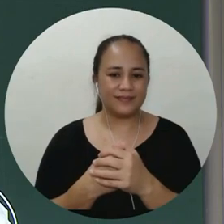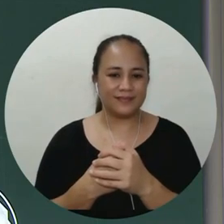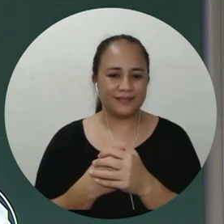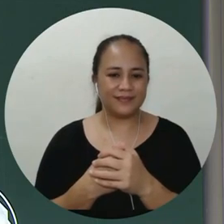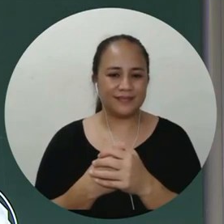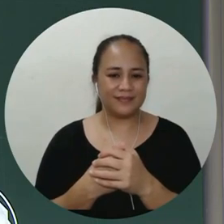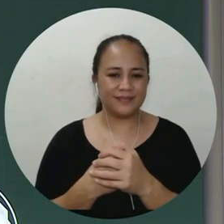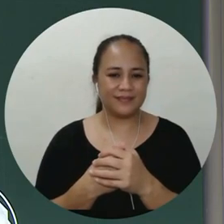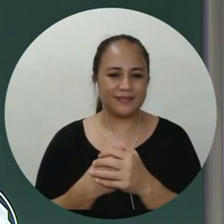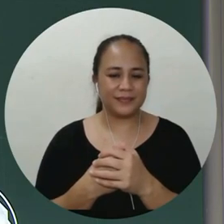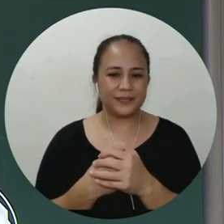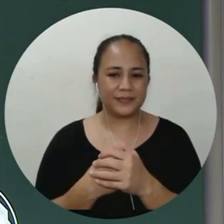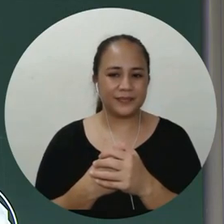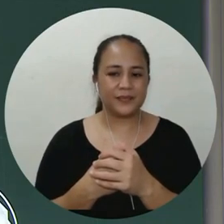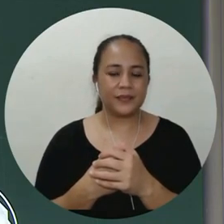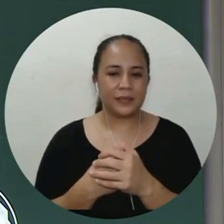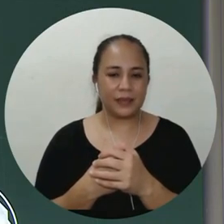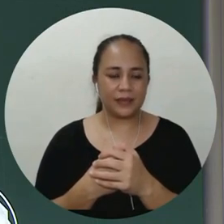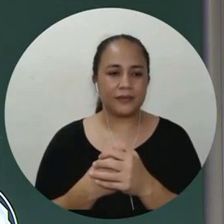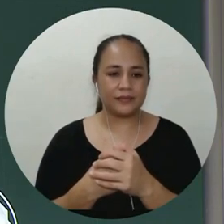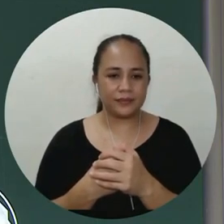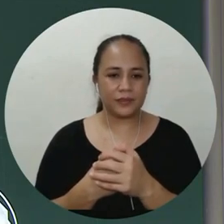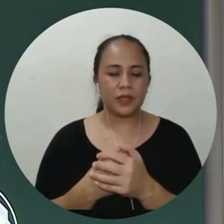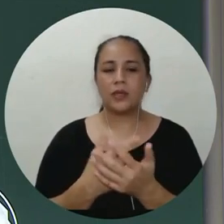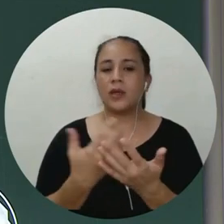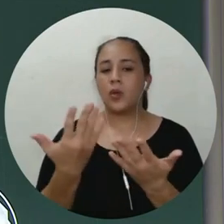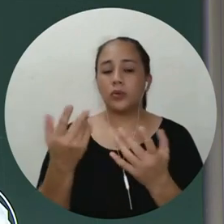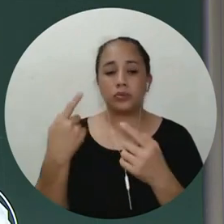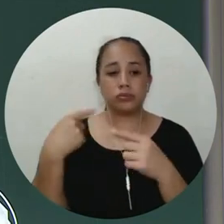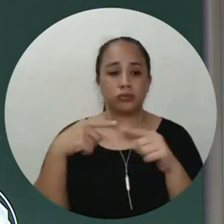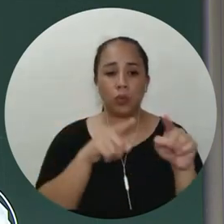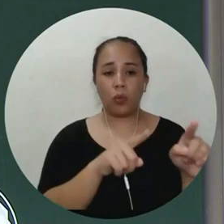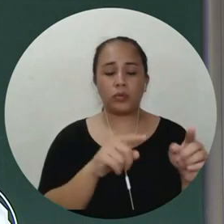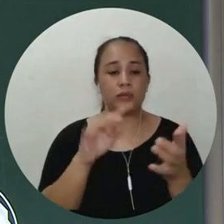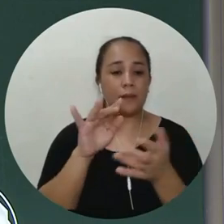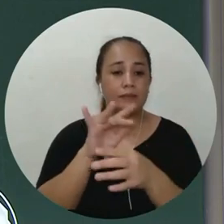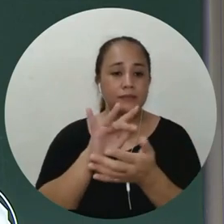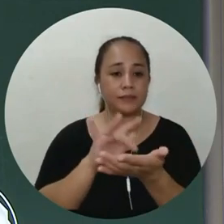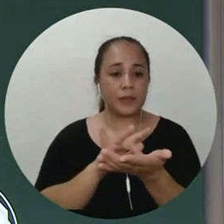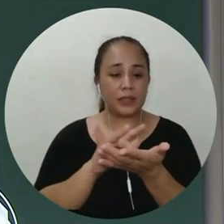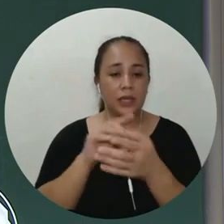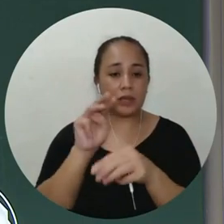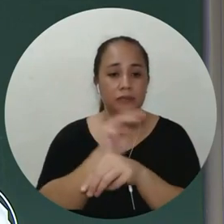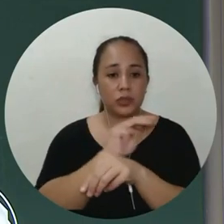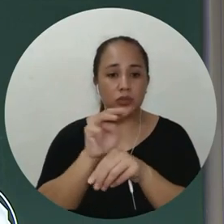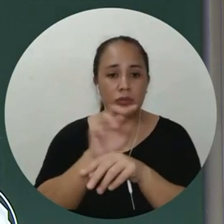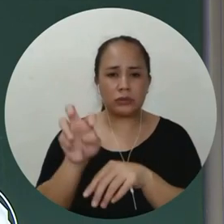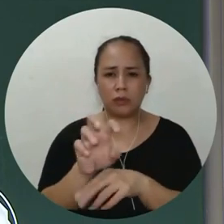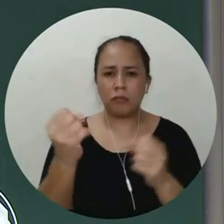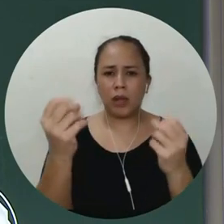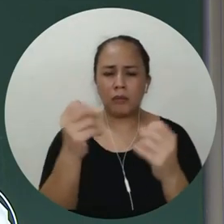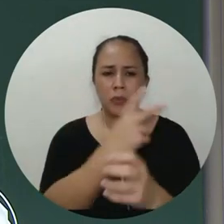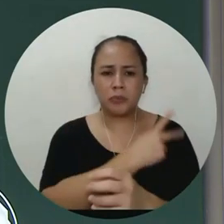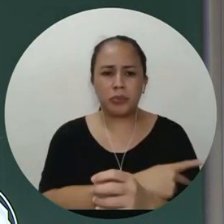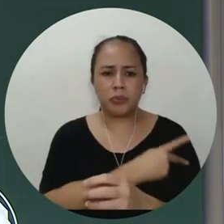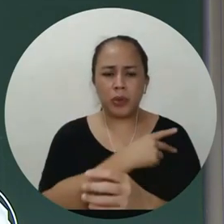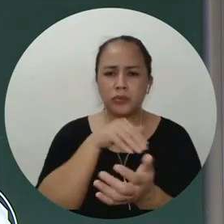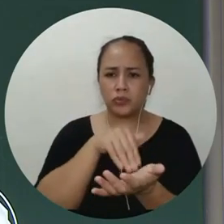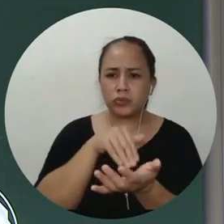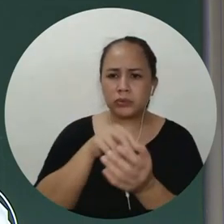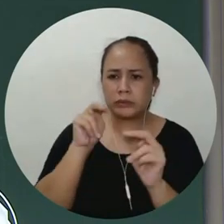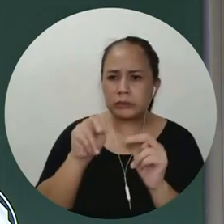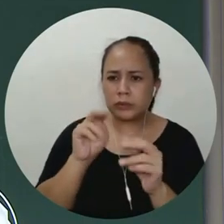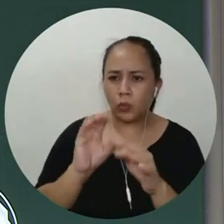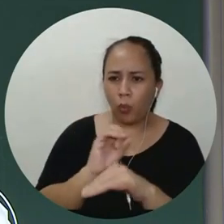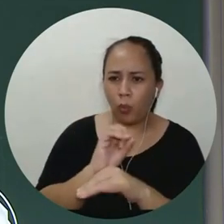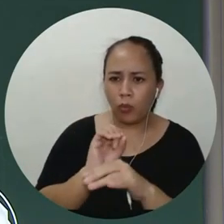선교에서 12시까지 치료했다니까. So when we went on our medical missions trip, there were so many patients that our doctors had to work overtime. 그때 막 비가